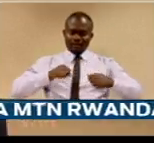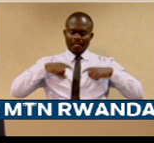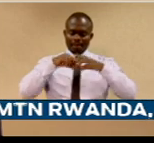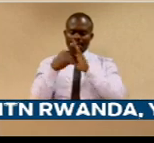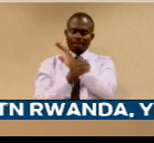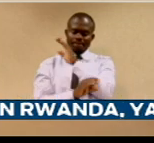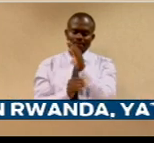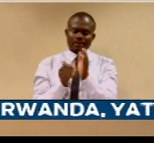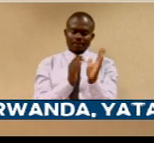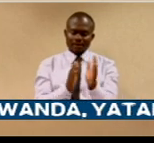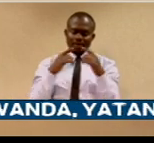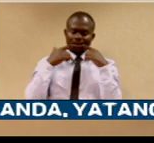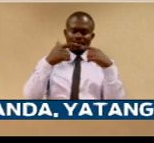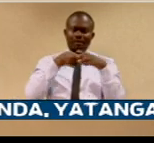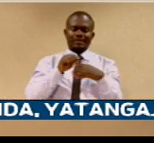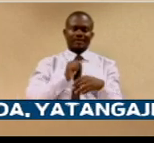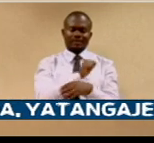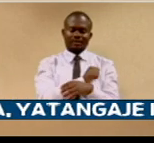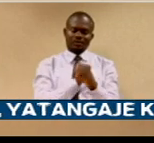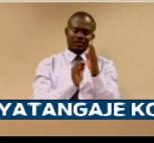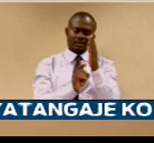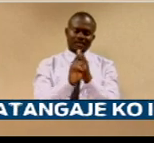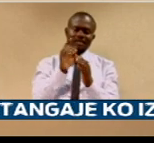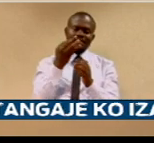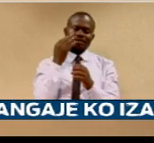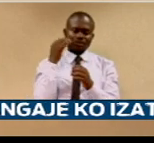mahanga bwari bwaratangajwe na Sena ku itariki ya